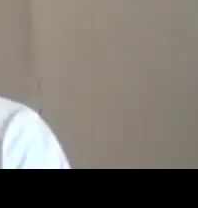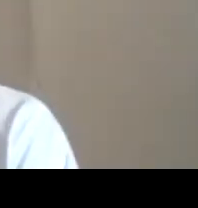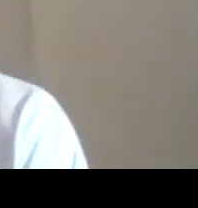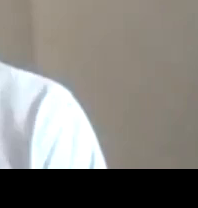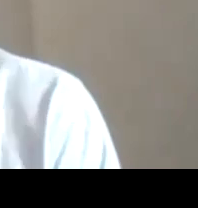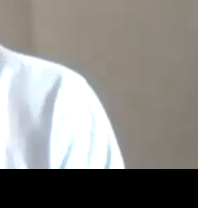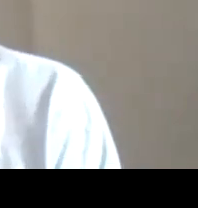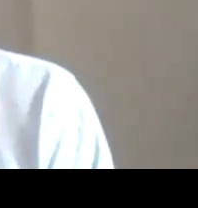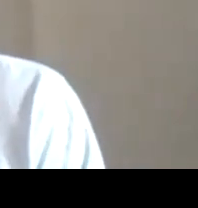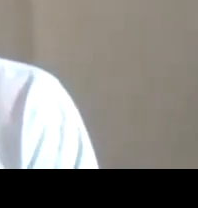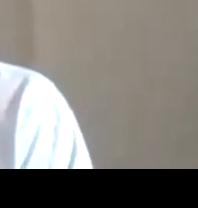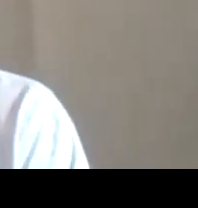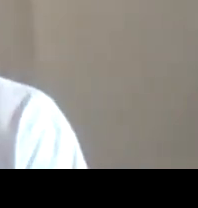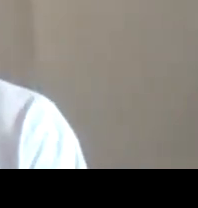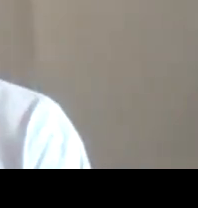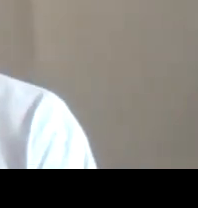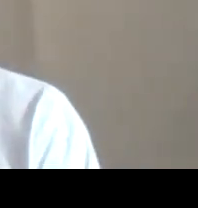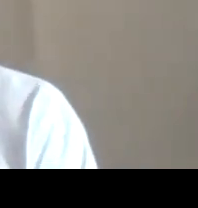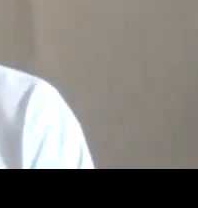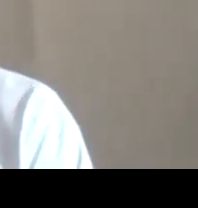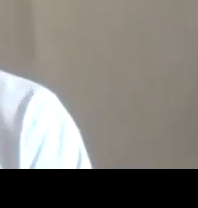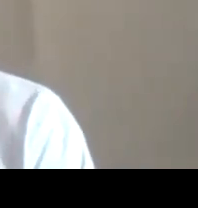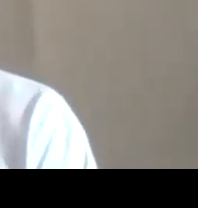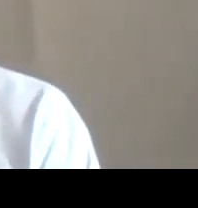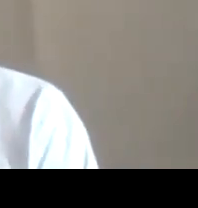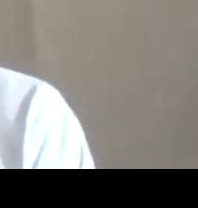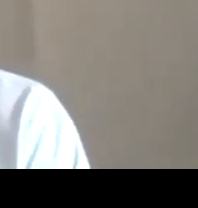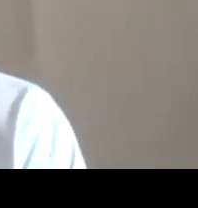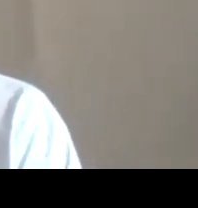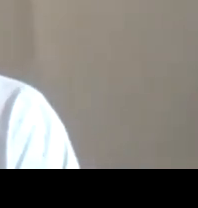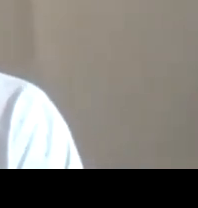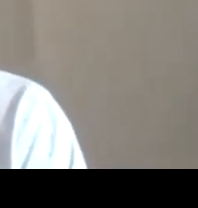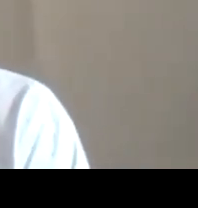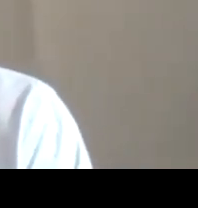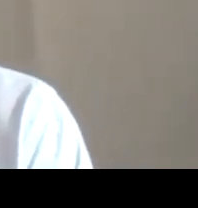To learn To learn English. English. To learn English. Like to learn English.